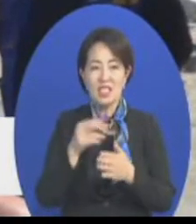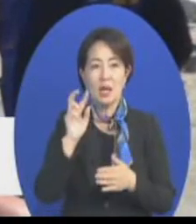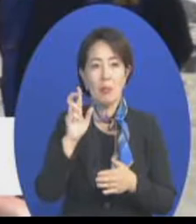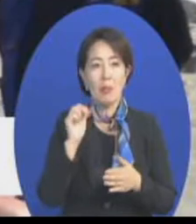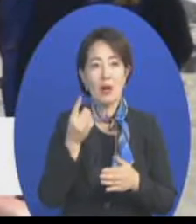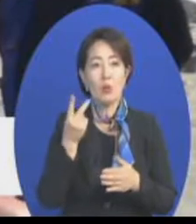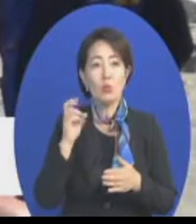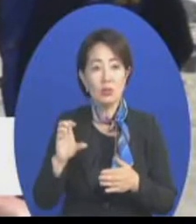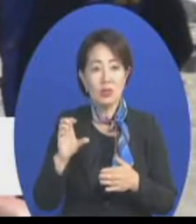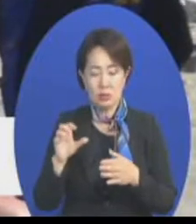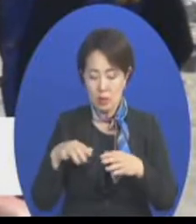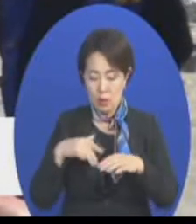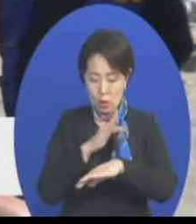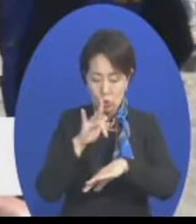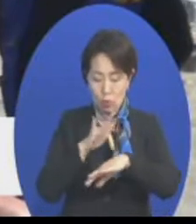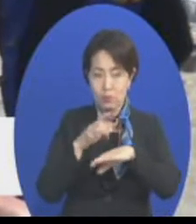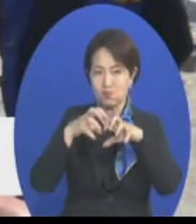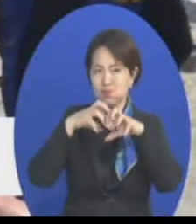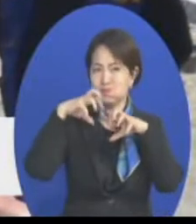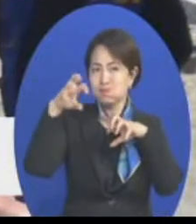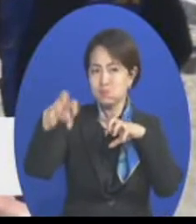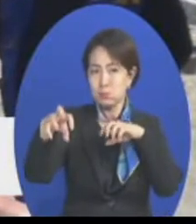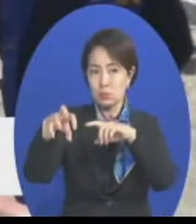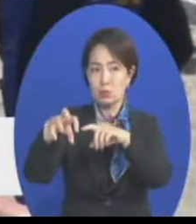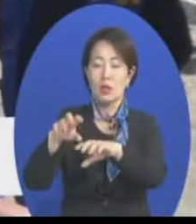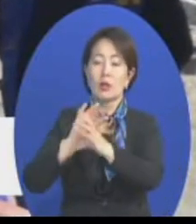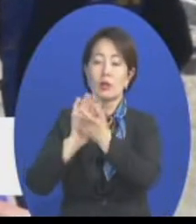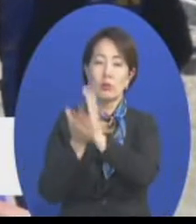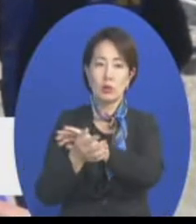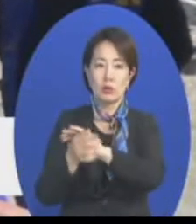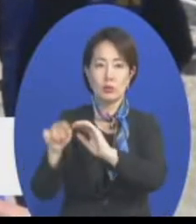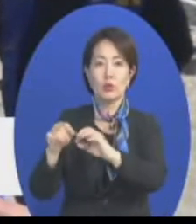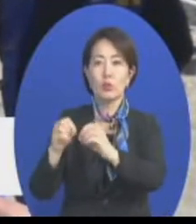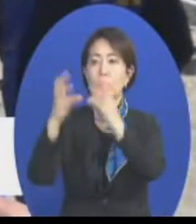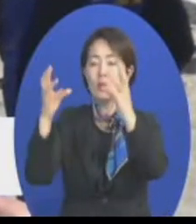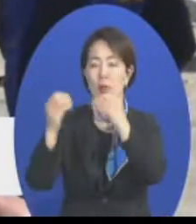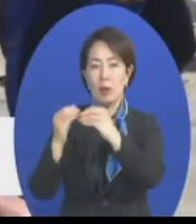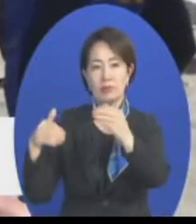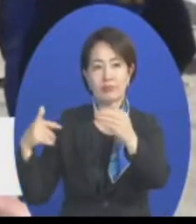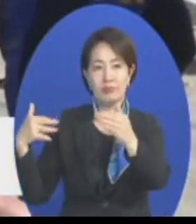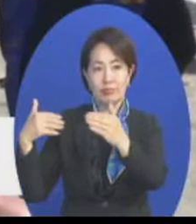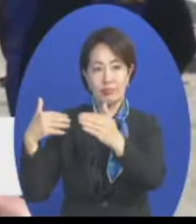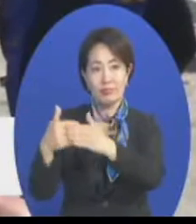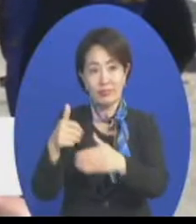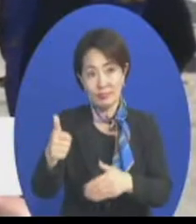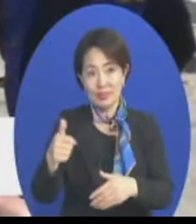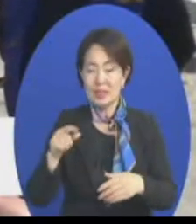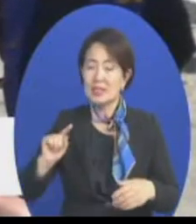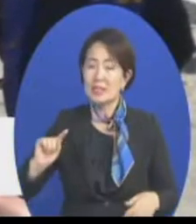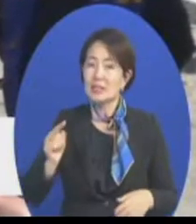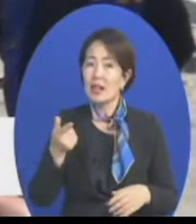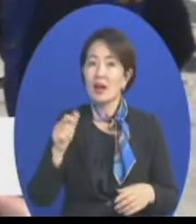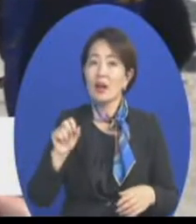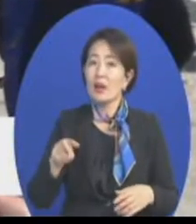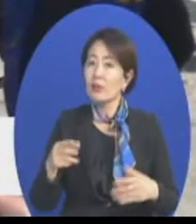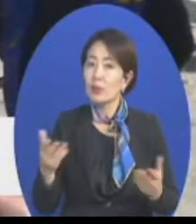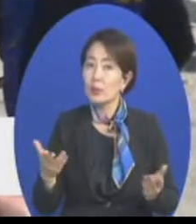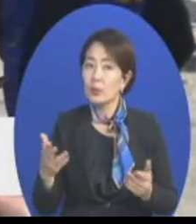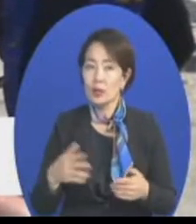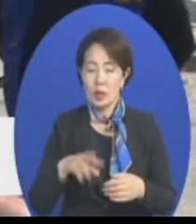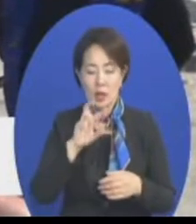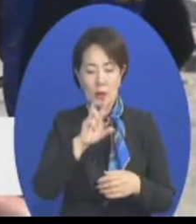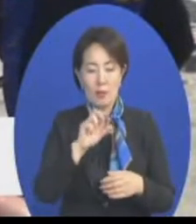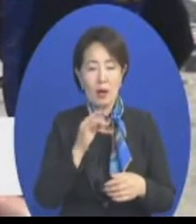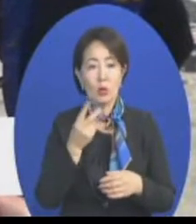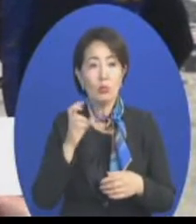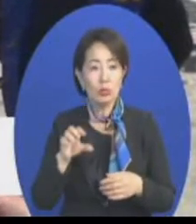хөгжил эдгээр төвөөс заслагдвал боловч өнөөдөр энэ бүтээн байгуулалт эрчимтэй өрнж байна. Яагаад гэхээр одоо зөвхөн